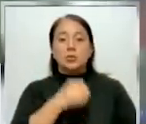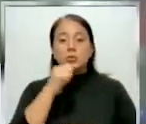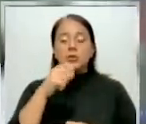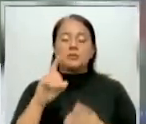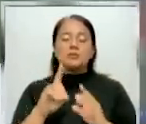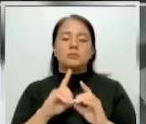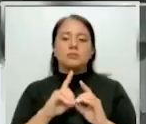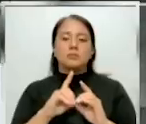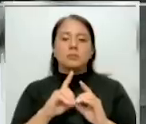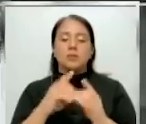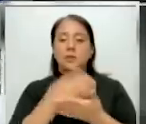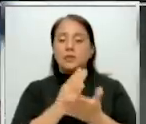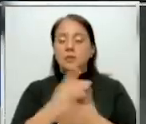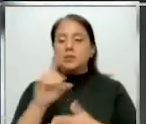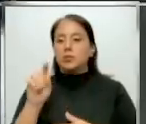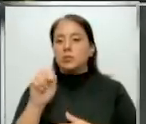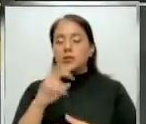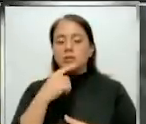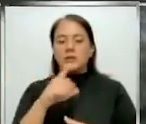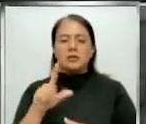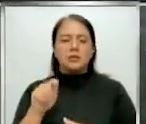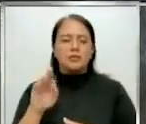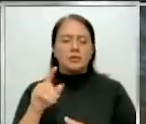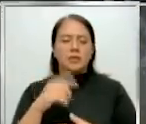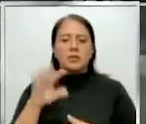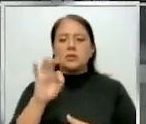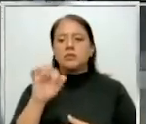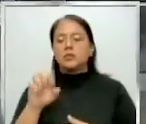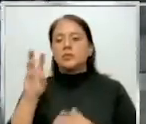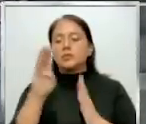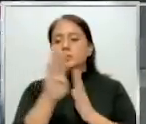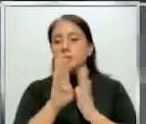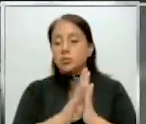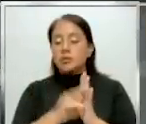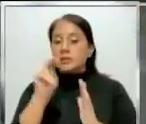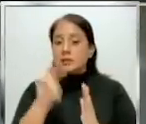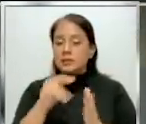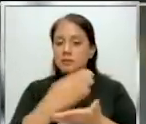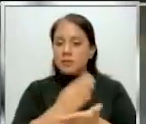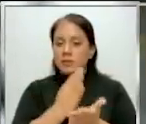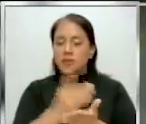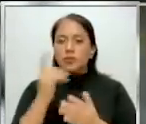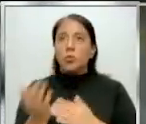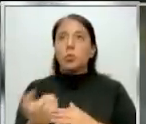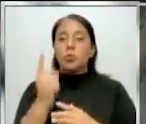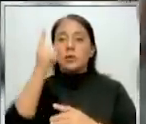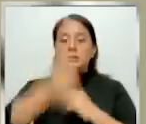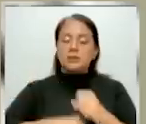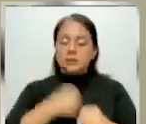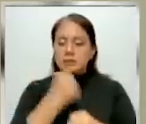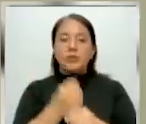sa LTFRB, mga 9.56 billion pesos ang kakailanganin nila para sa buong taon na libreng sakay sa susunod na